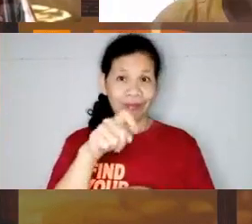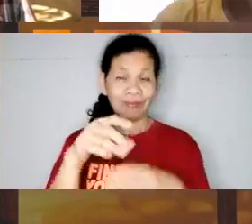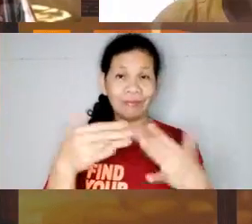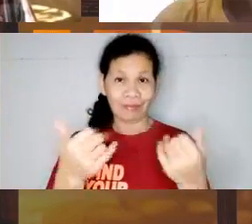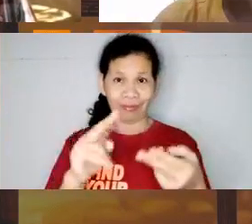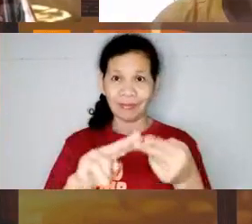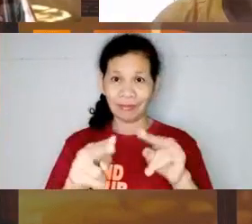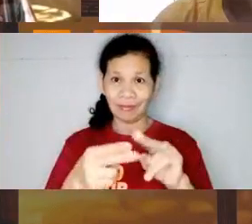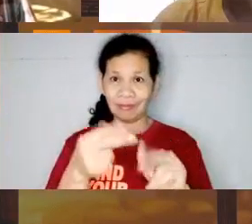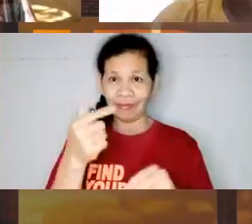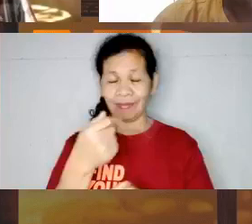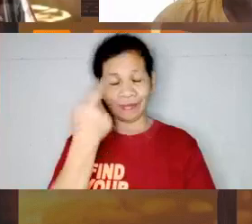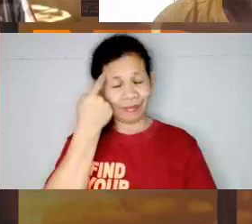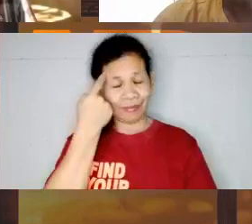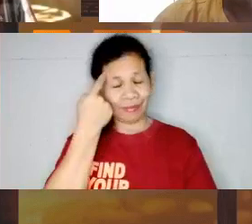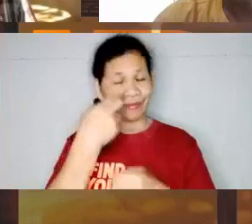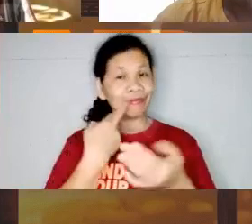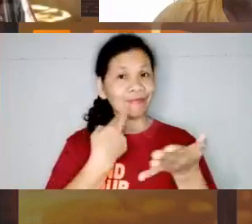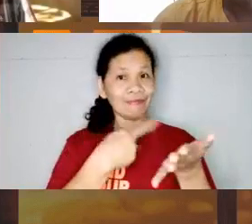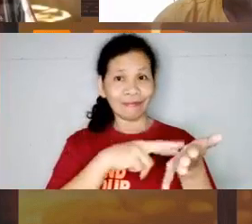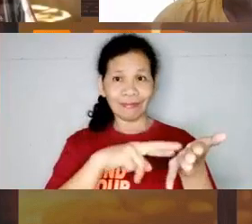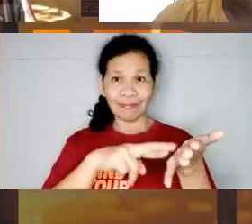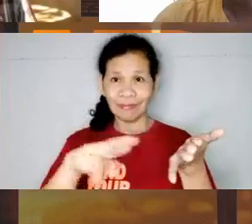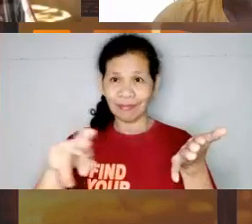talagang po reporting, for